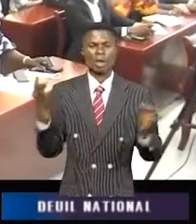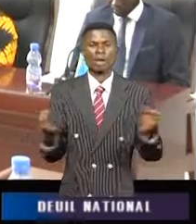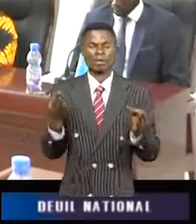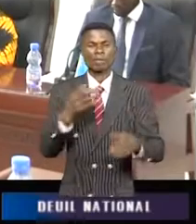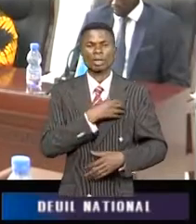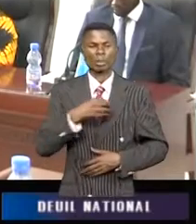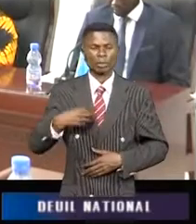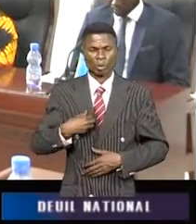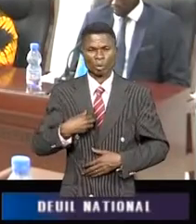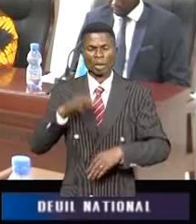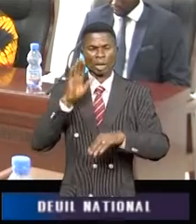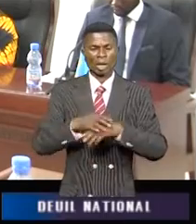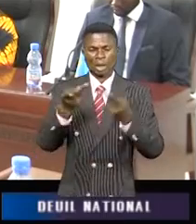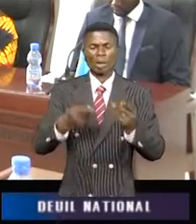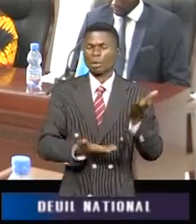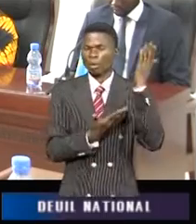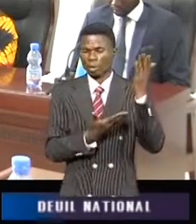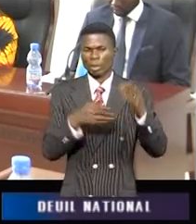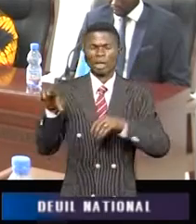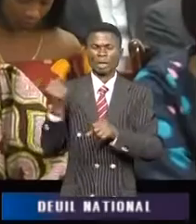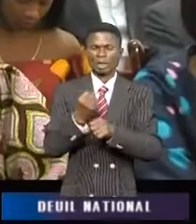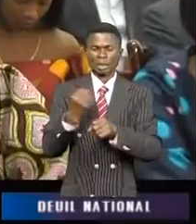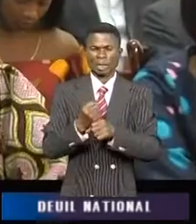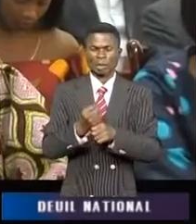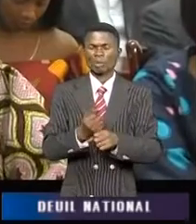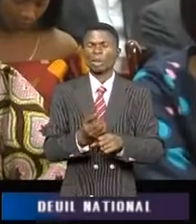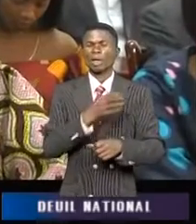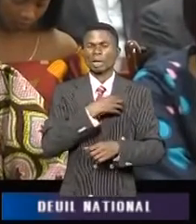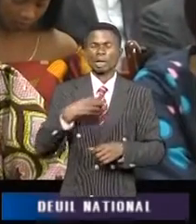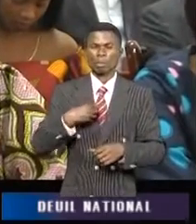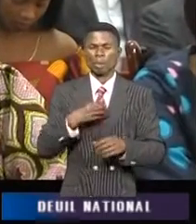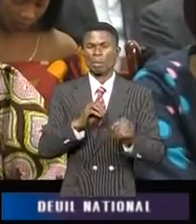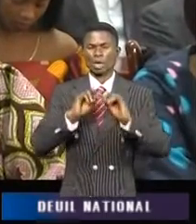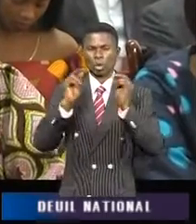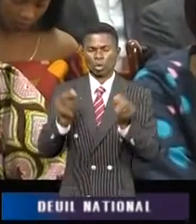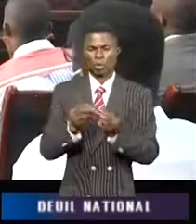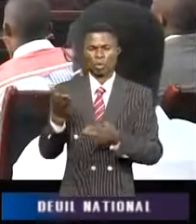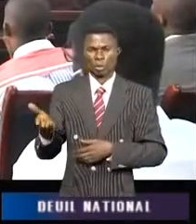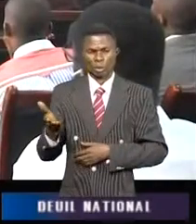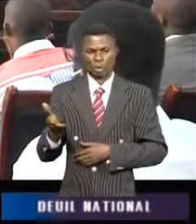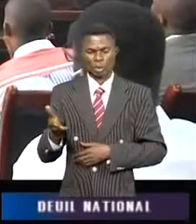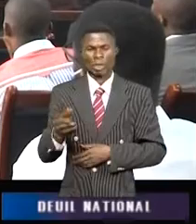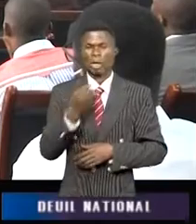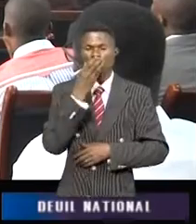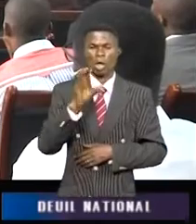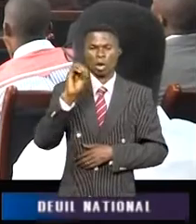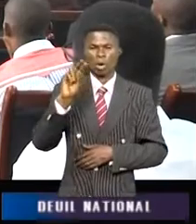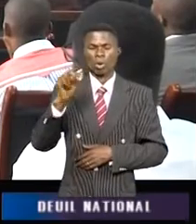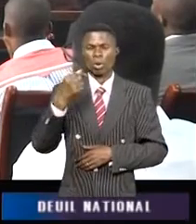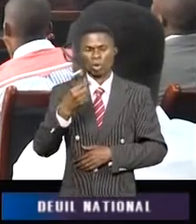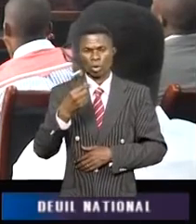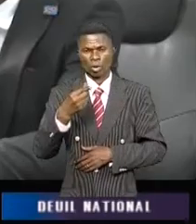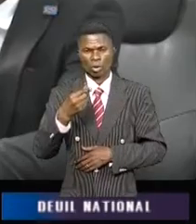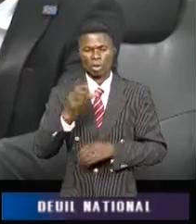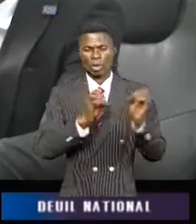femme occupe encore une place de choix dans les actions d'envergure menées par les organisations tant publiques et privées. Tel est le cas de l'ONG ProPatria